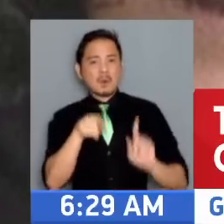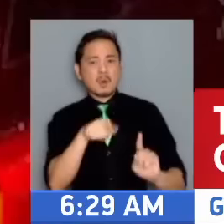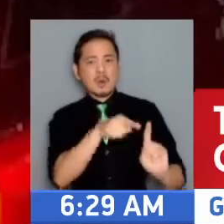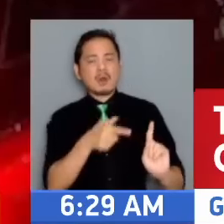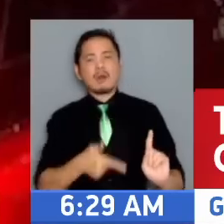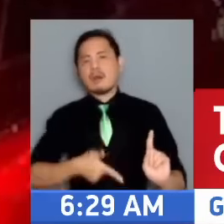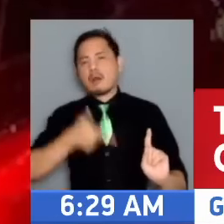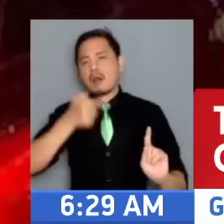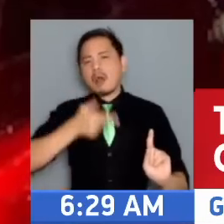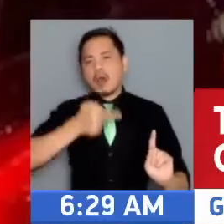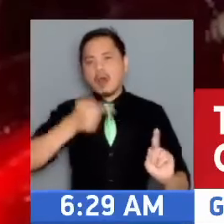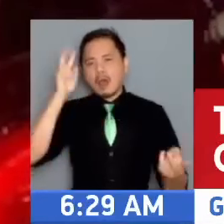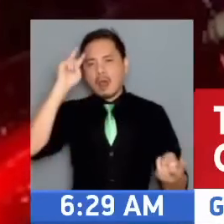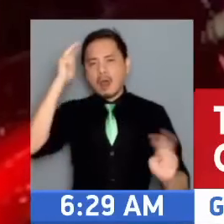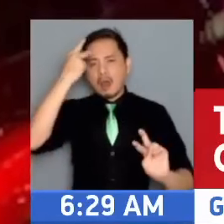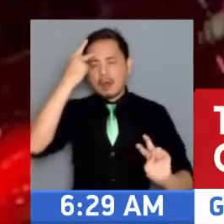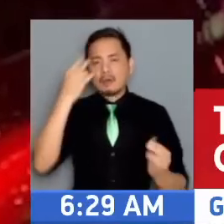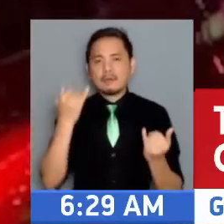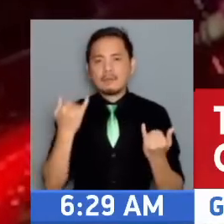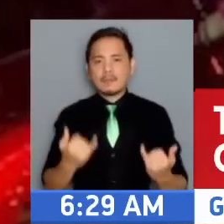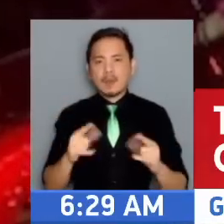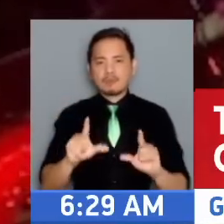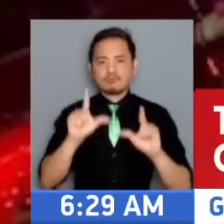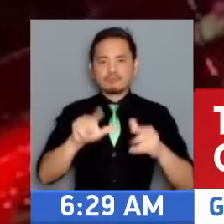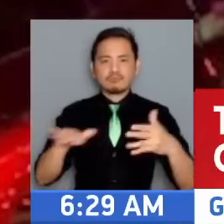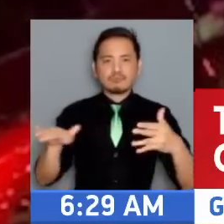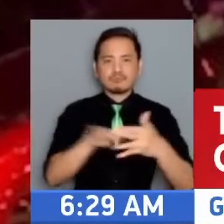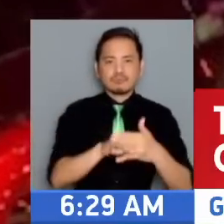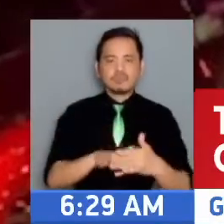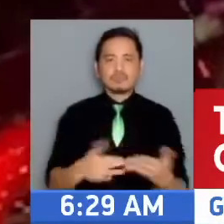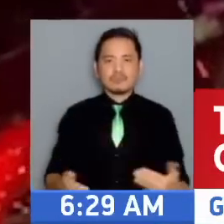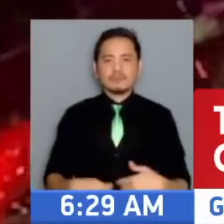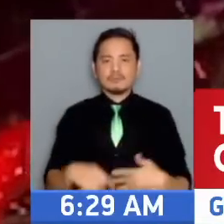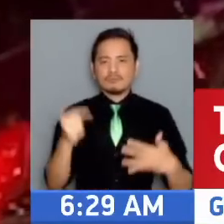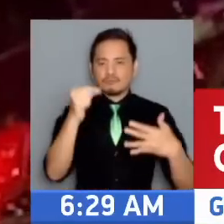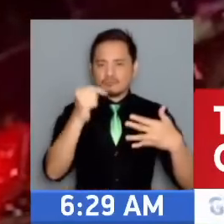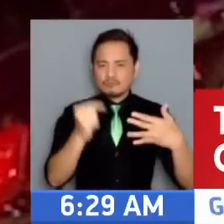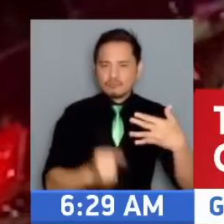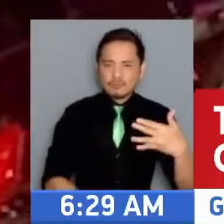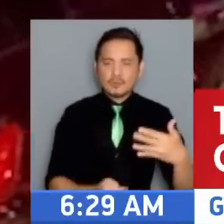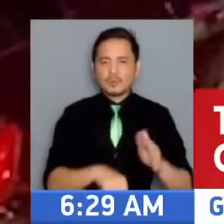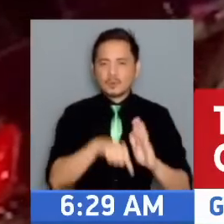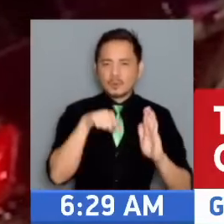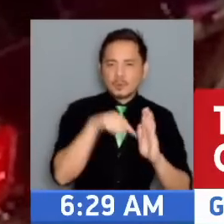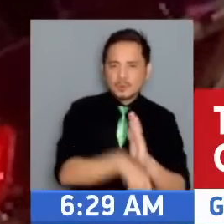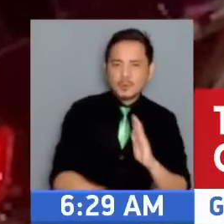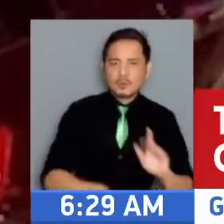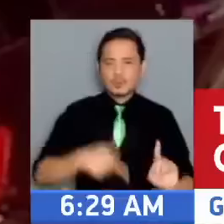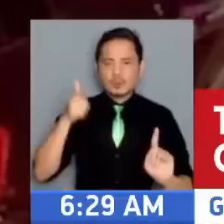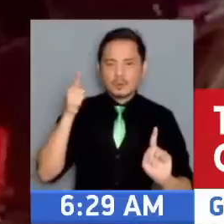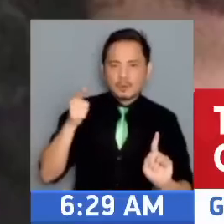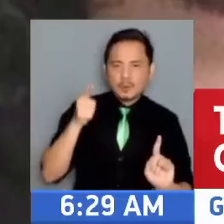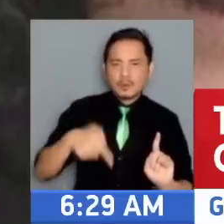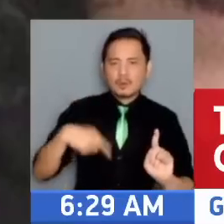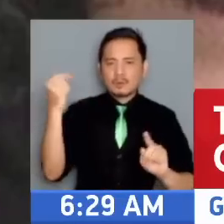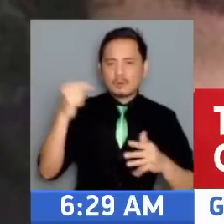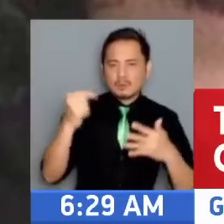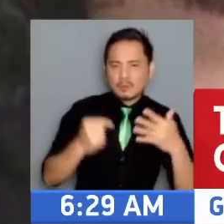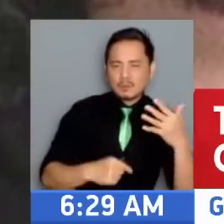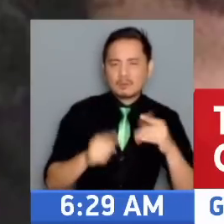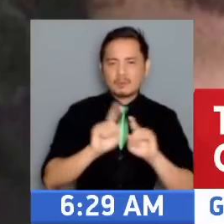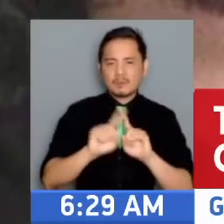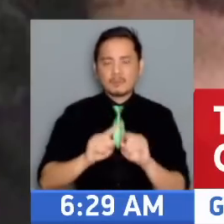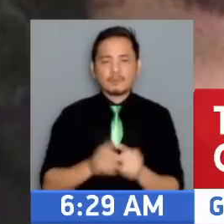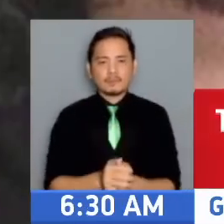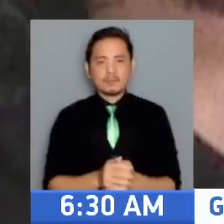Sasampahan sila ng 1 count ng murder, 7 counts ng shooting at an occupied vehicle at felony. Nakakulong na ngayon ang mga suspect sa